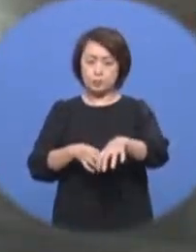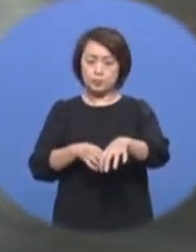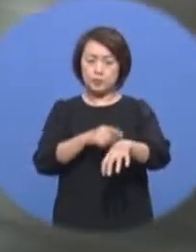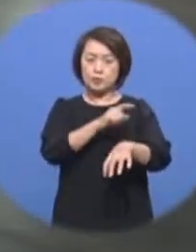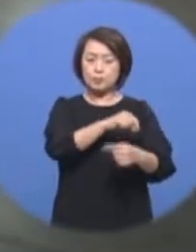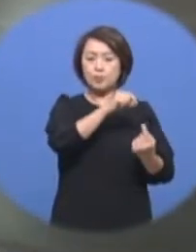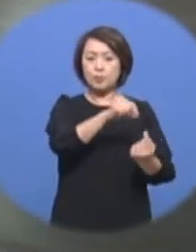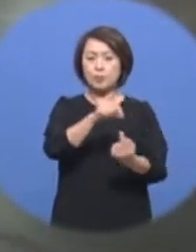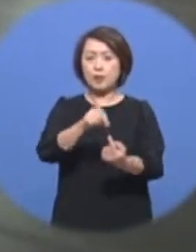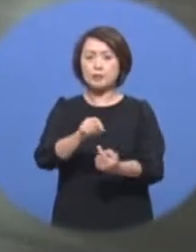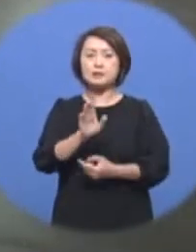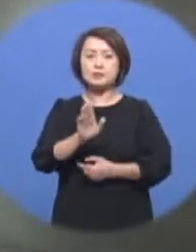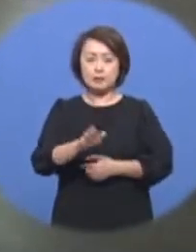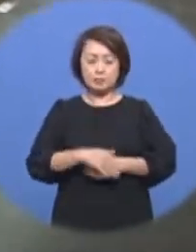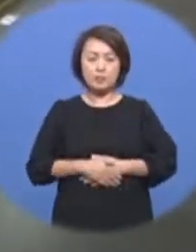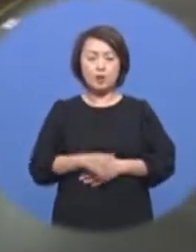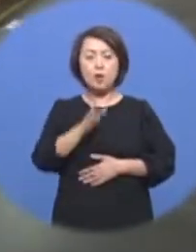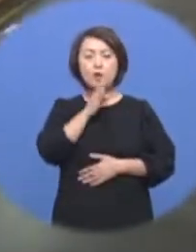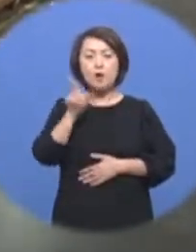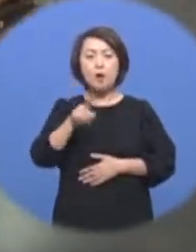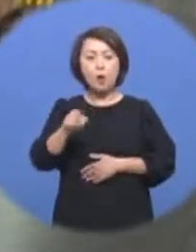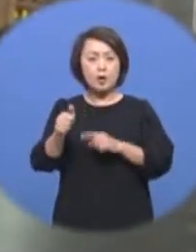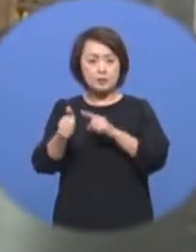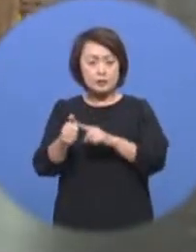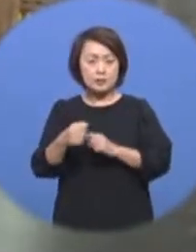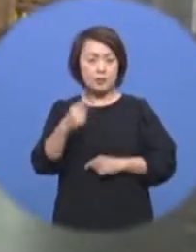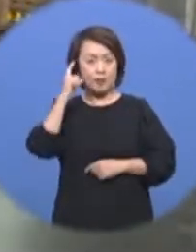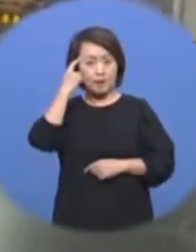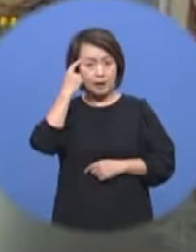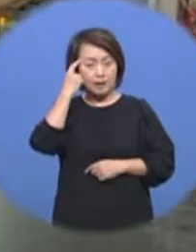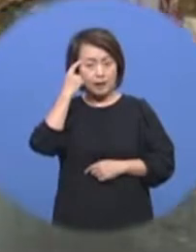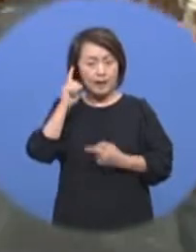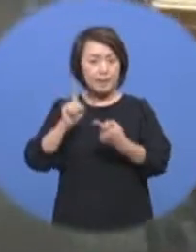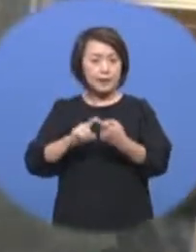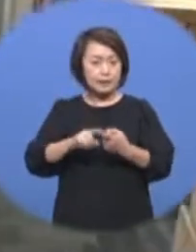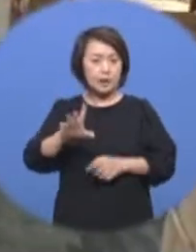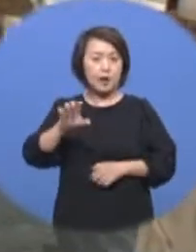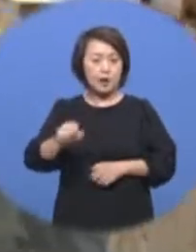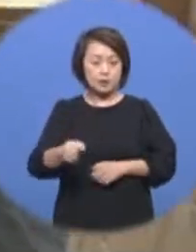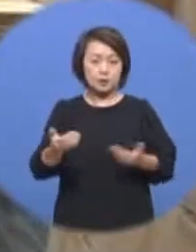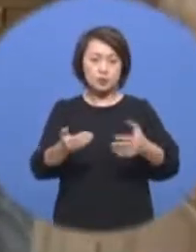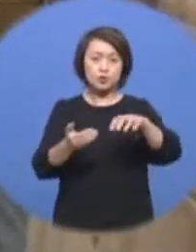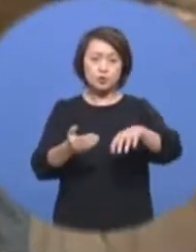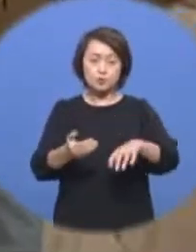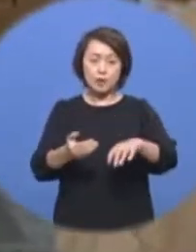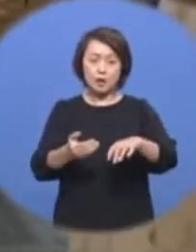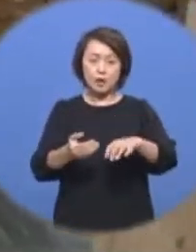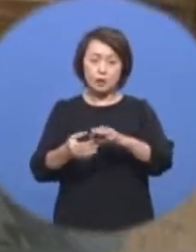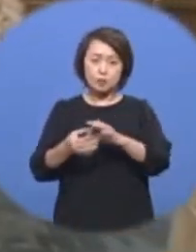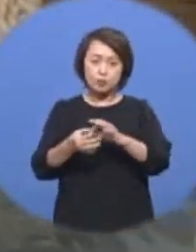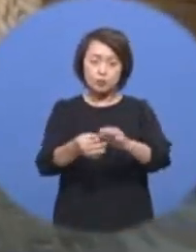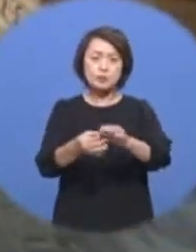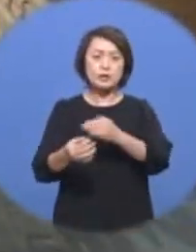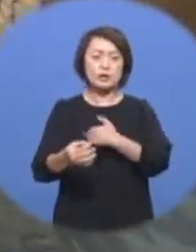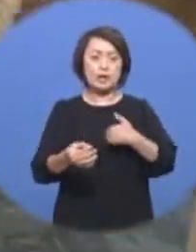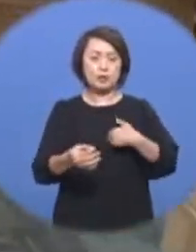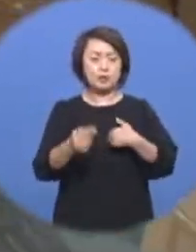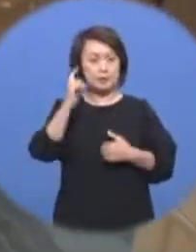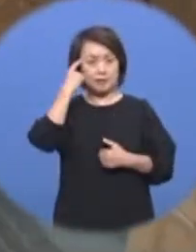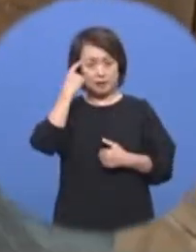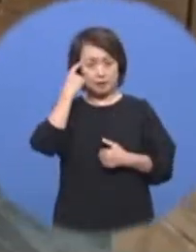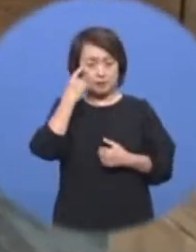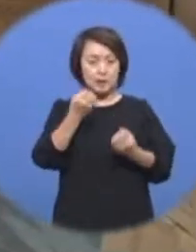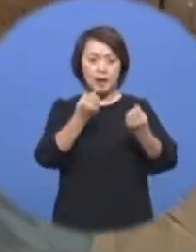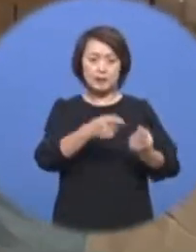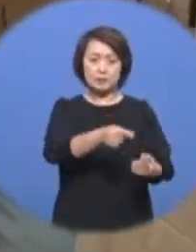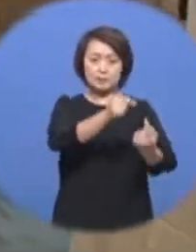。本人の意向や適性を把握して職場定着につなげているほか、新規に